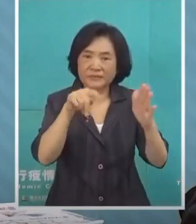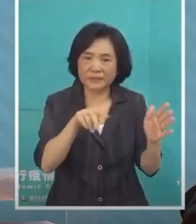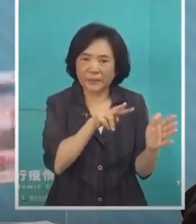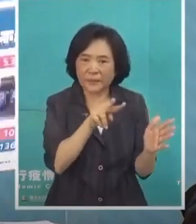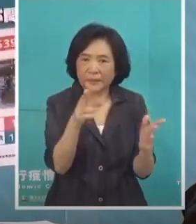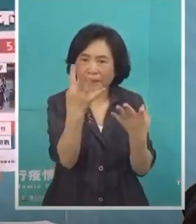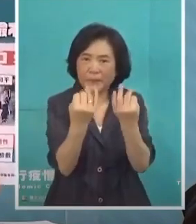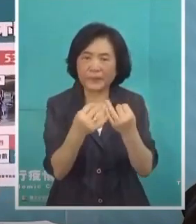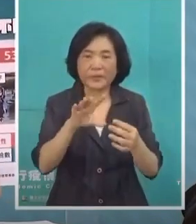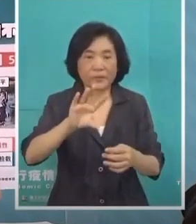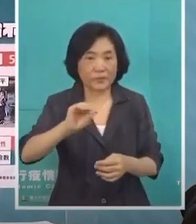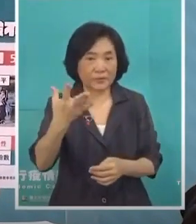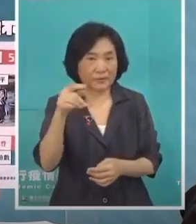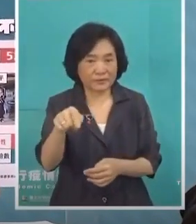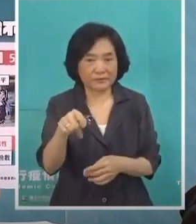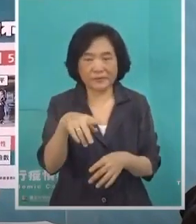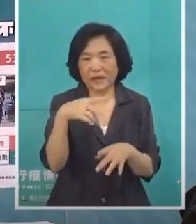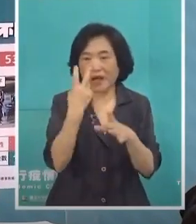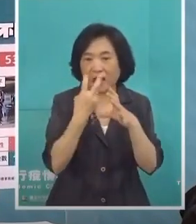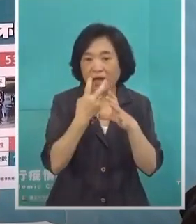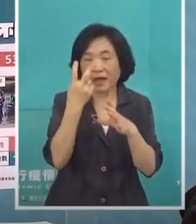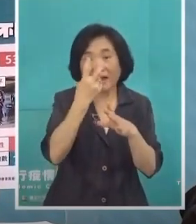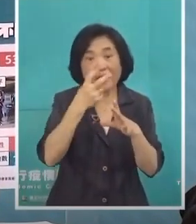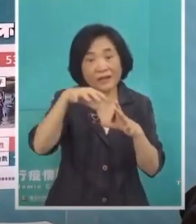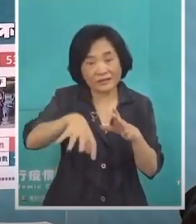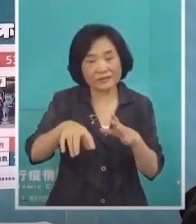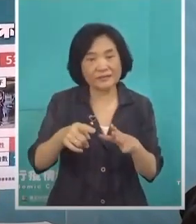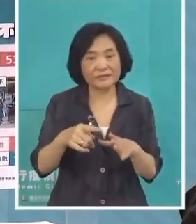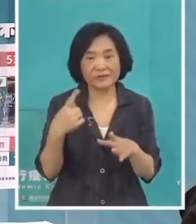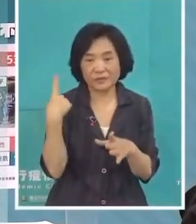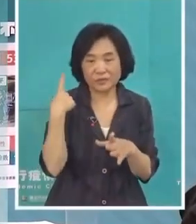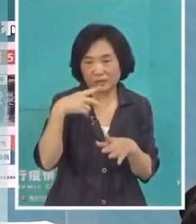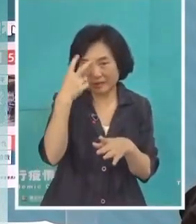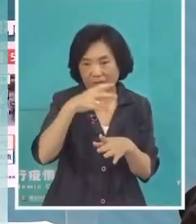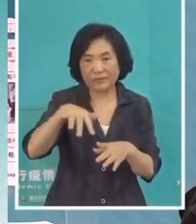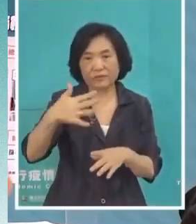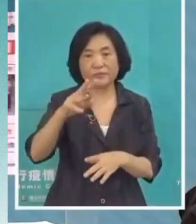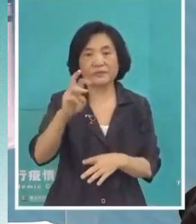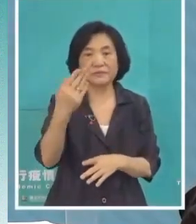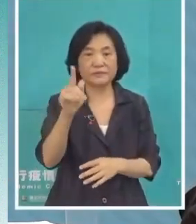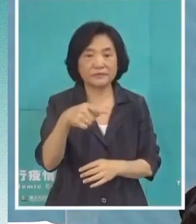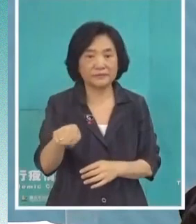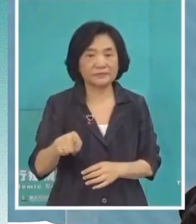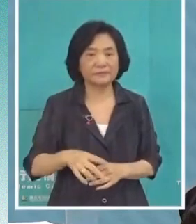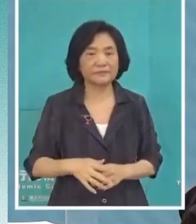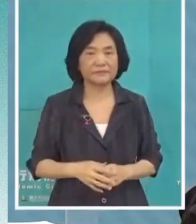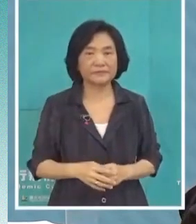在万华地区的筛检站昨天筛检了539个，